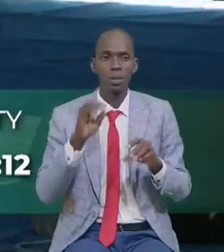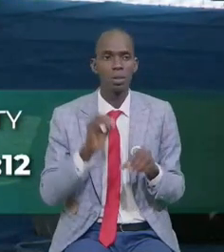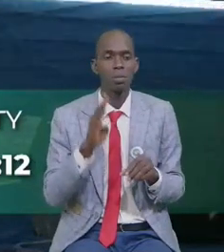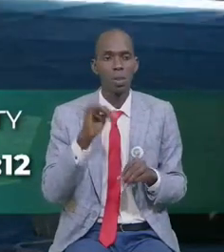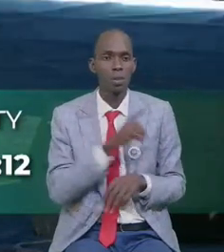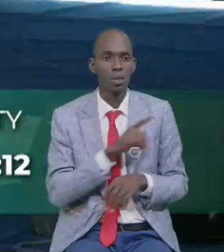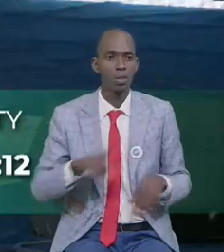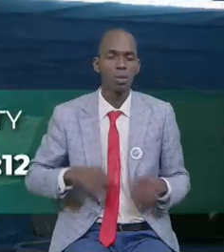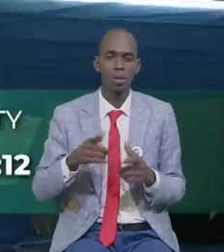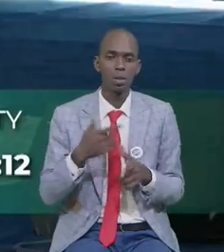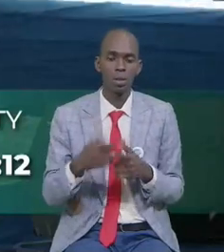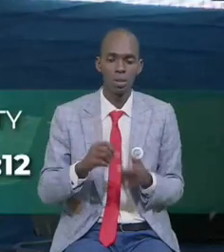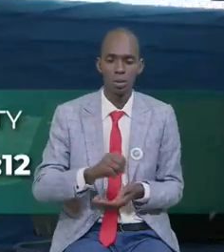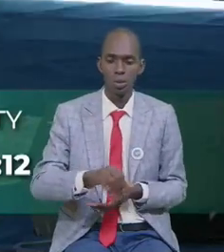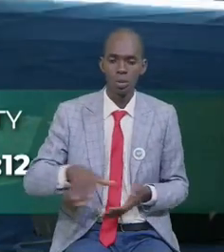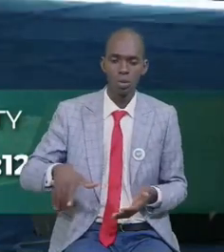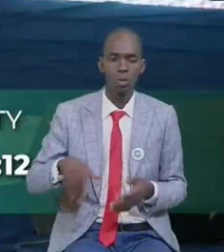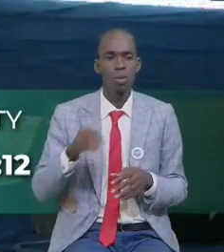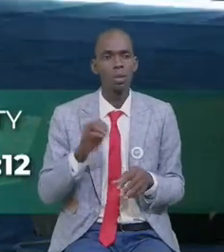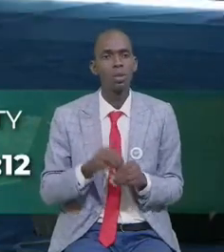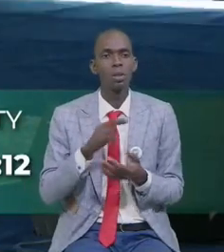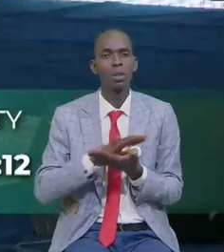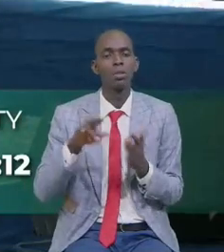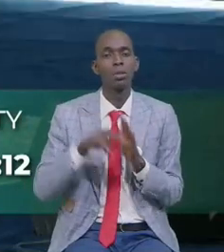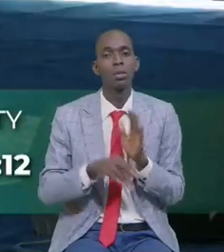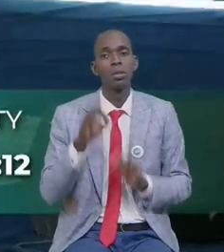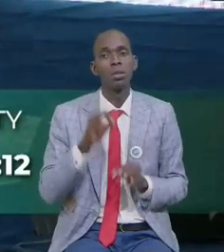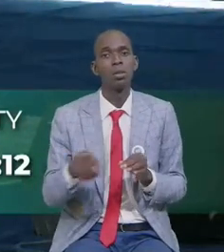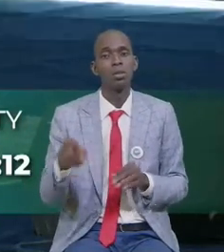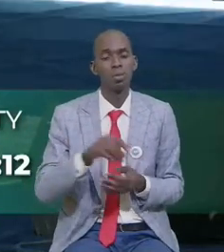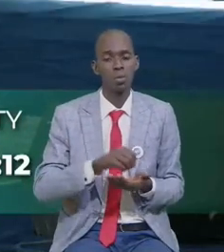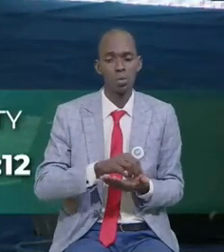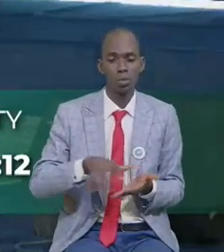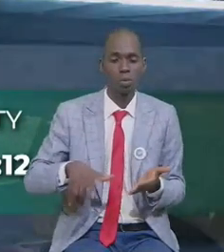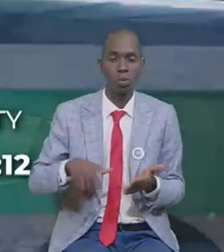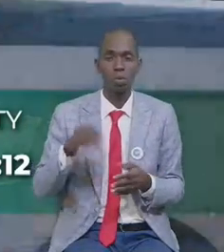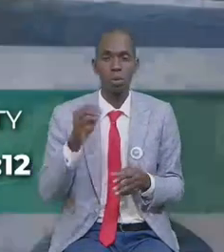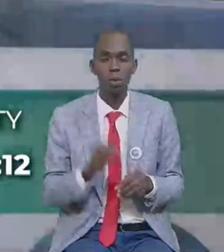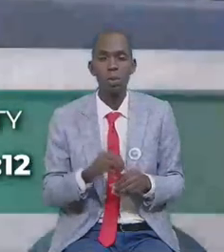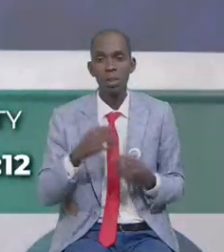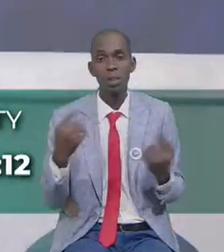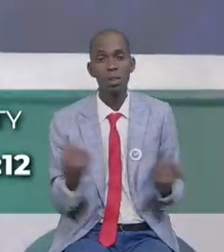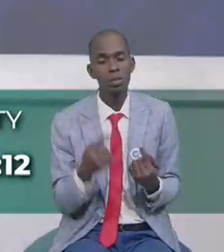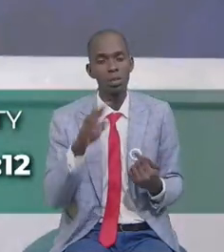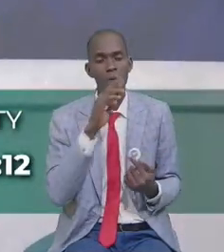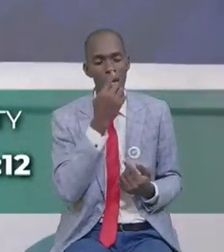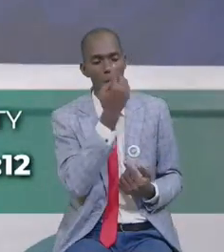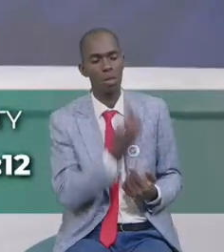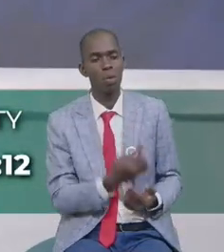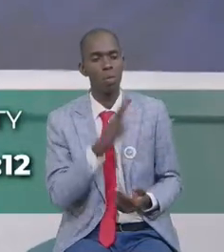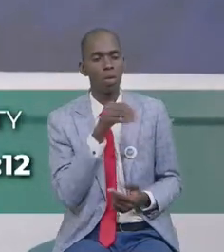la justice. Si tu sèmes dans l'iniquité, tu es tout seul